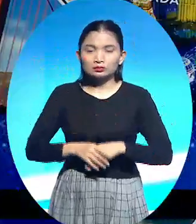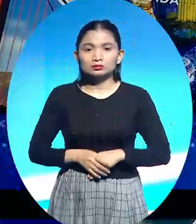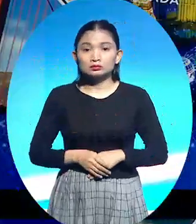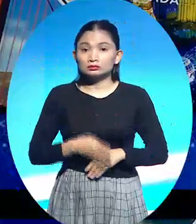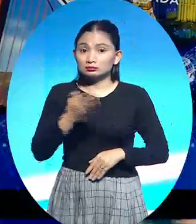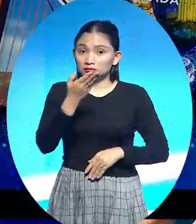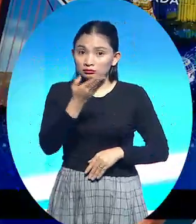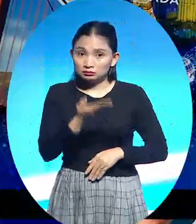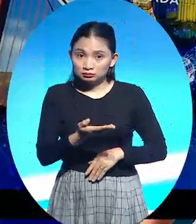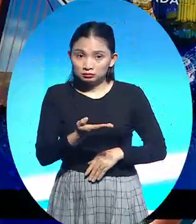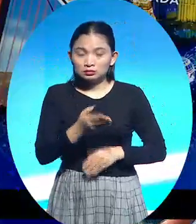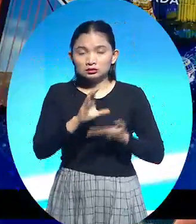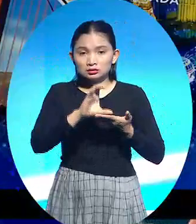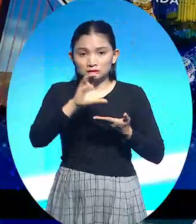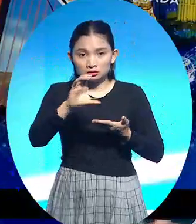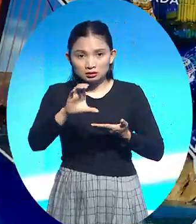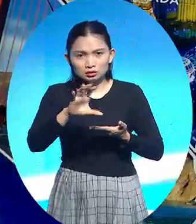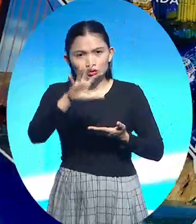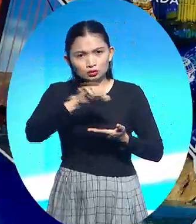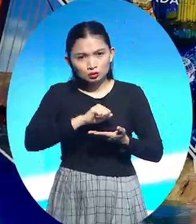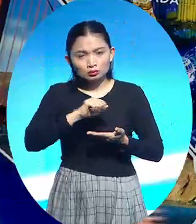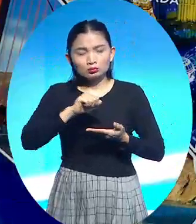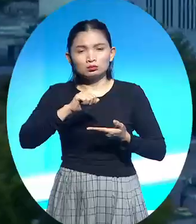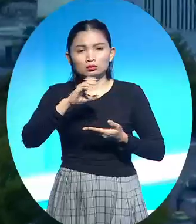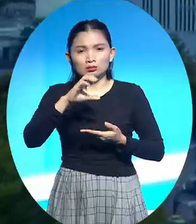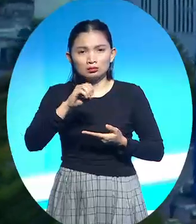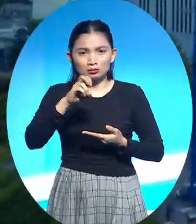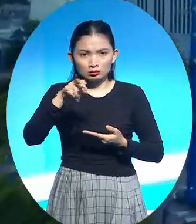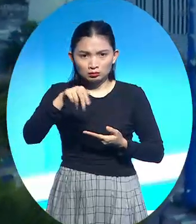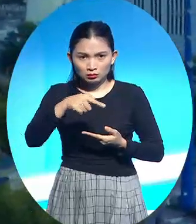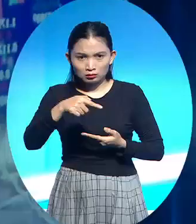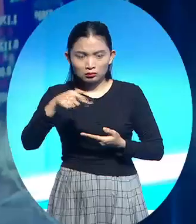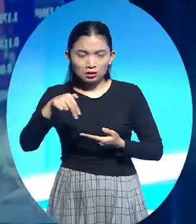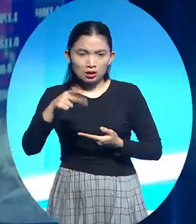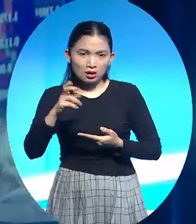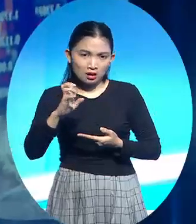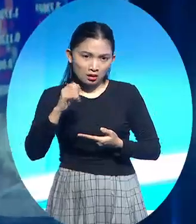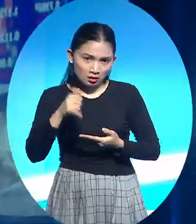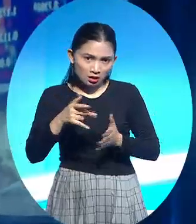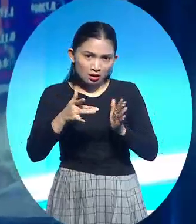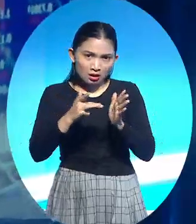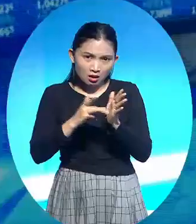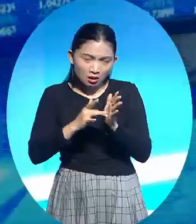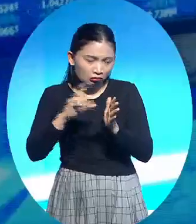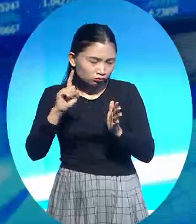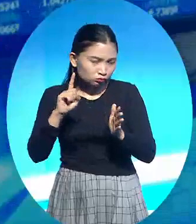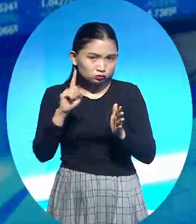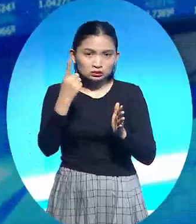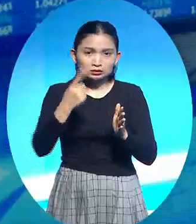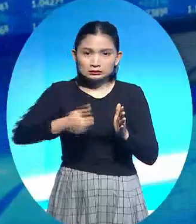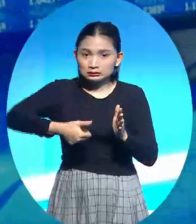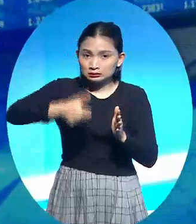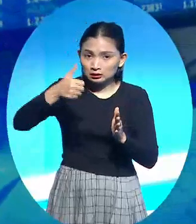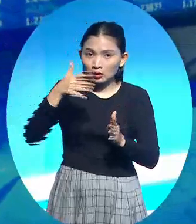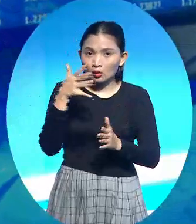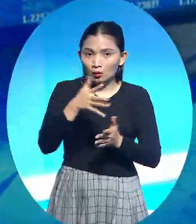Đây là dự án sử dụng công nghệ hàng đầu của Hoa Kỳ để chứng minh rằng hệ thống lưu trữ năng lượng có thể góp phần giảm tổn thất năng lượng và giúp Việt Nam tích hợp